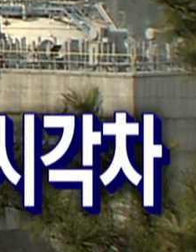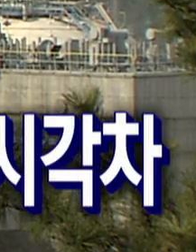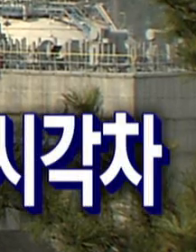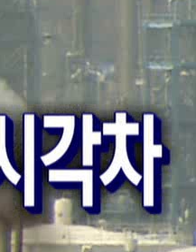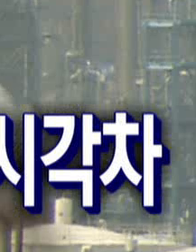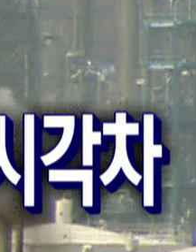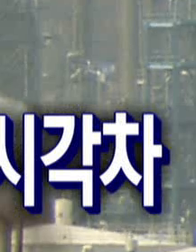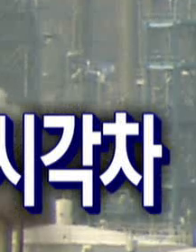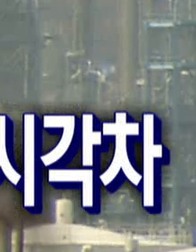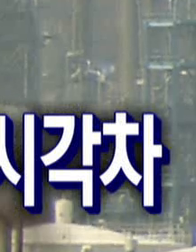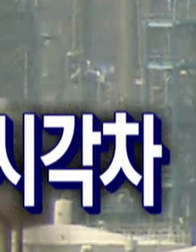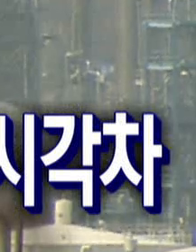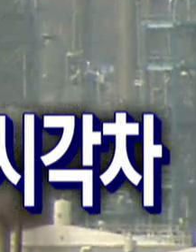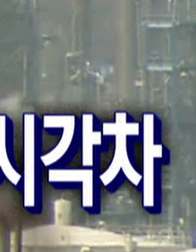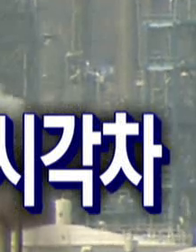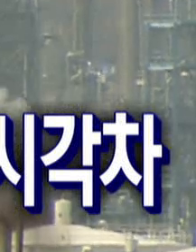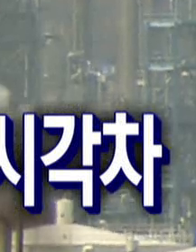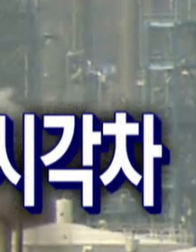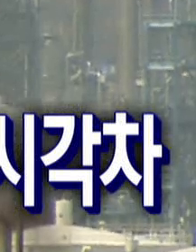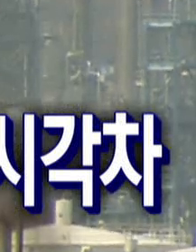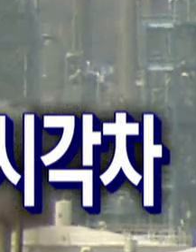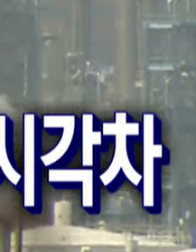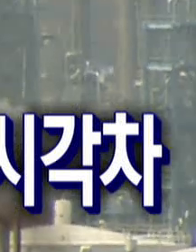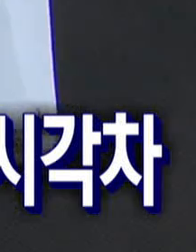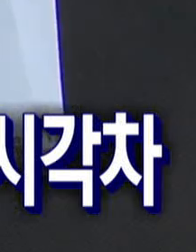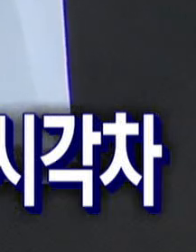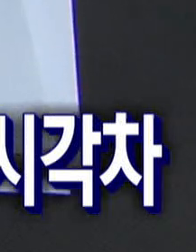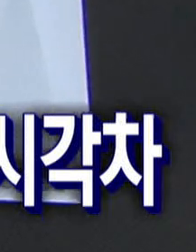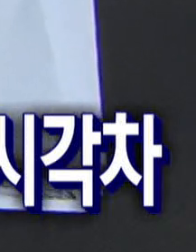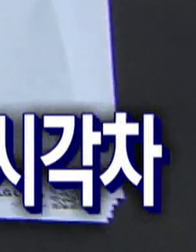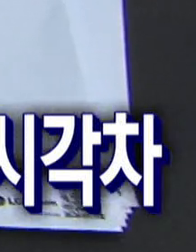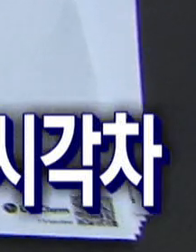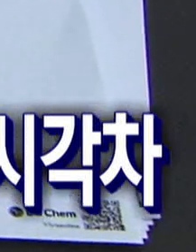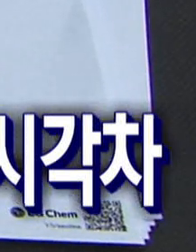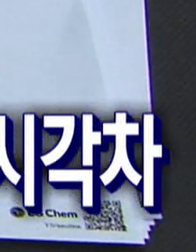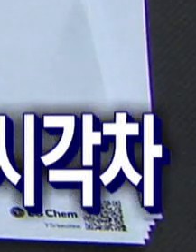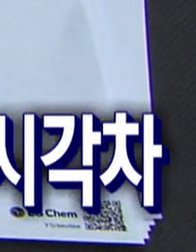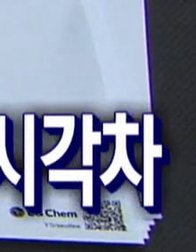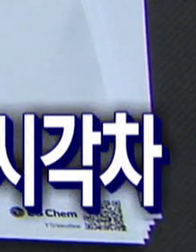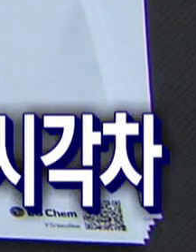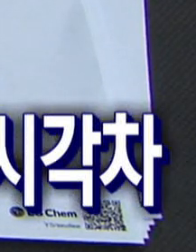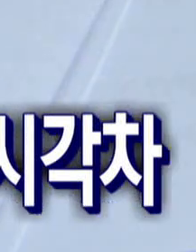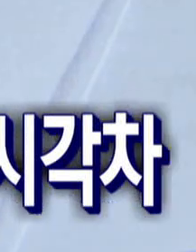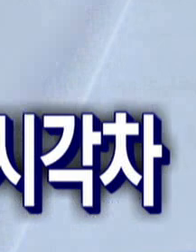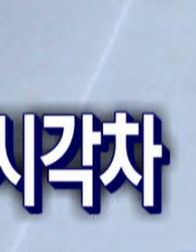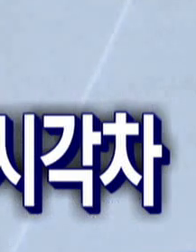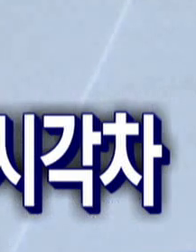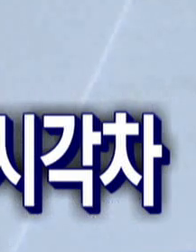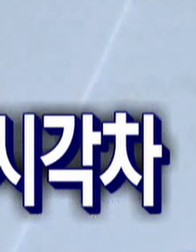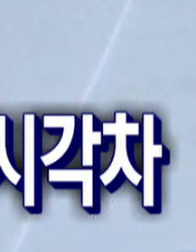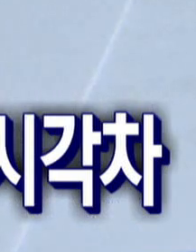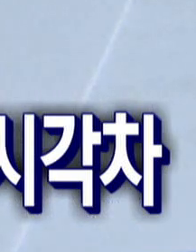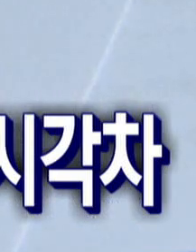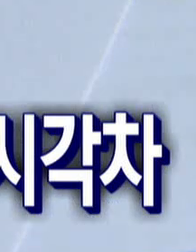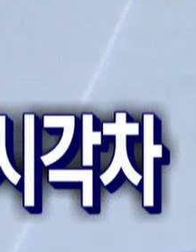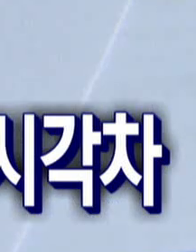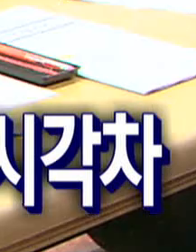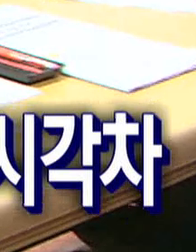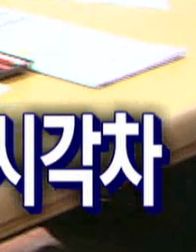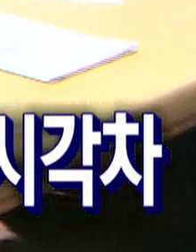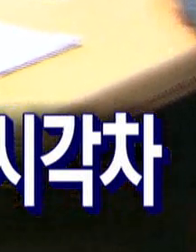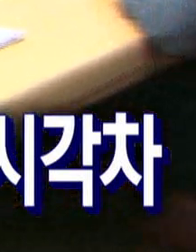기업이 대기오염물질 배출 농도 조작 사태에 대한 3천억 원대의 환경 개선 대책을 내놨습니다. 이 같은 대책에 주민